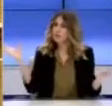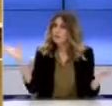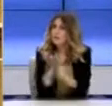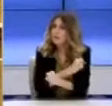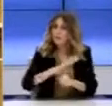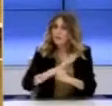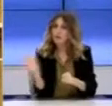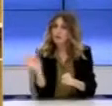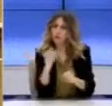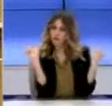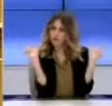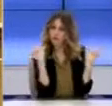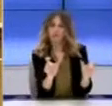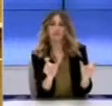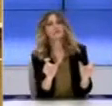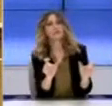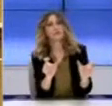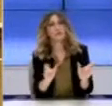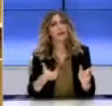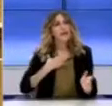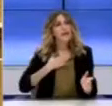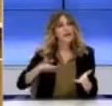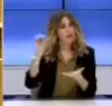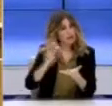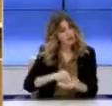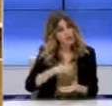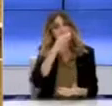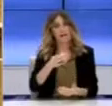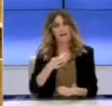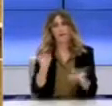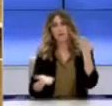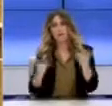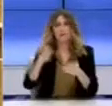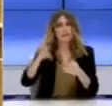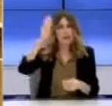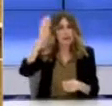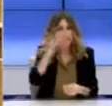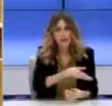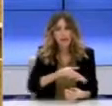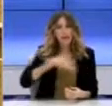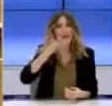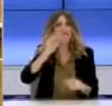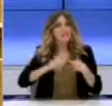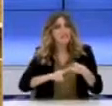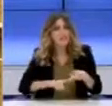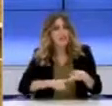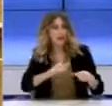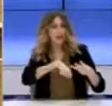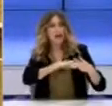θυμίσω ότι σε αντίθεση με άλλες χώρες, ΗΠΑ, Βραζιλία, Ισπανία,